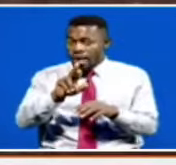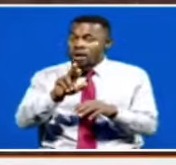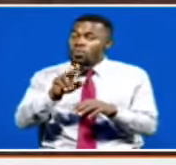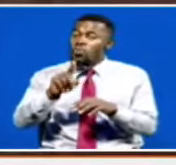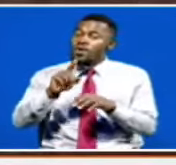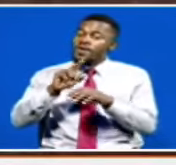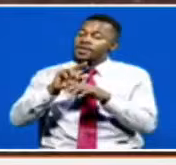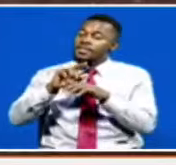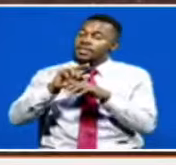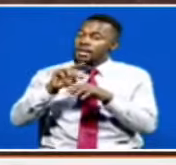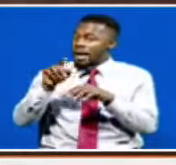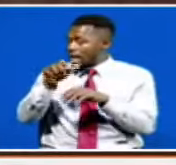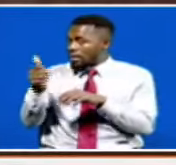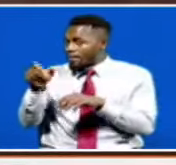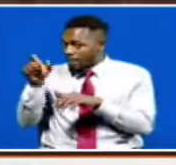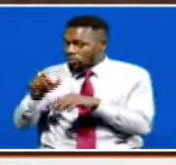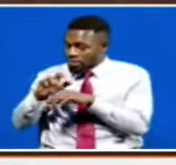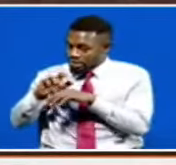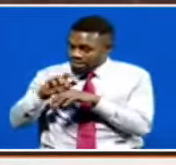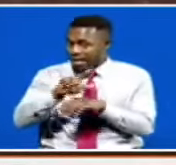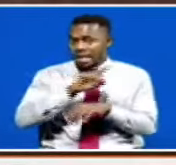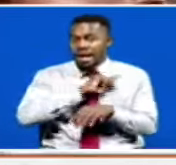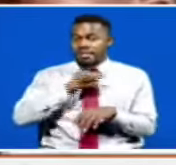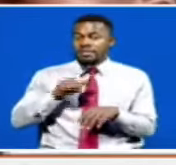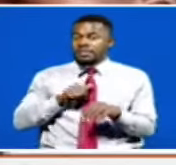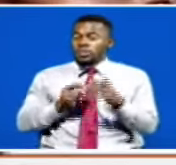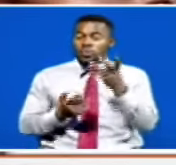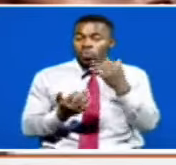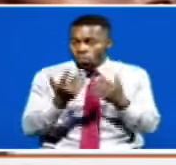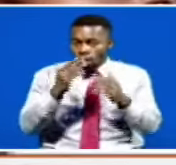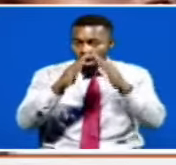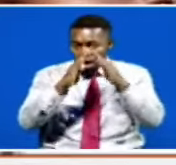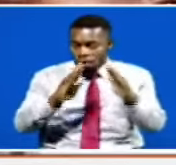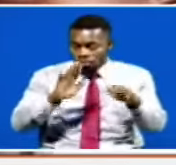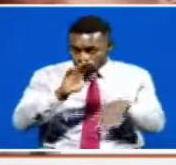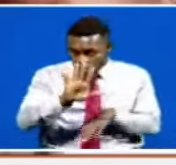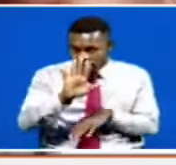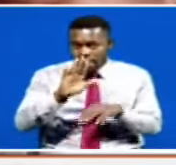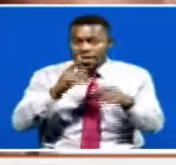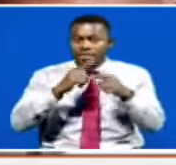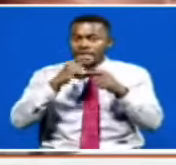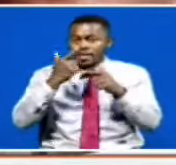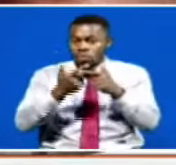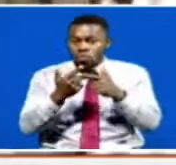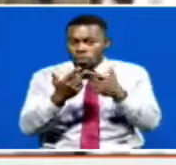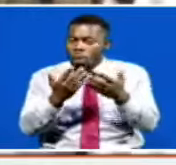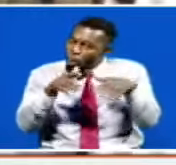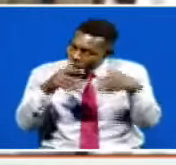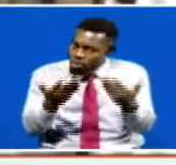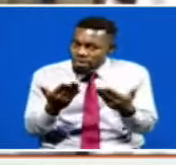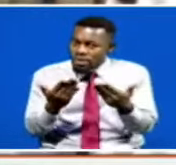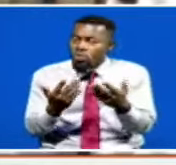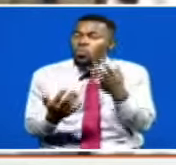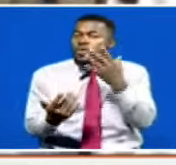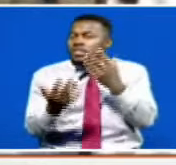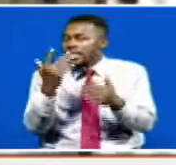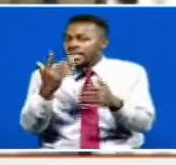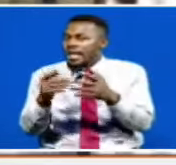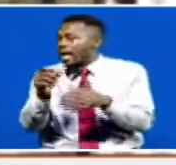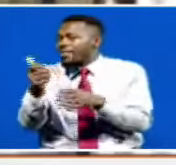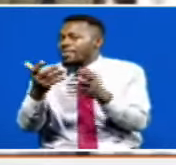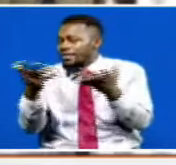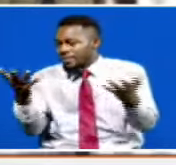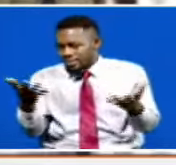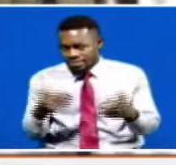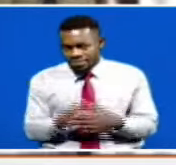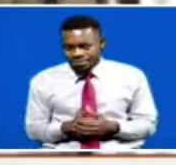tukuchome kwa nyumba, tuchome boti yako ama tuchome huyu bwanako mwenye mko nayo. And on 4th of January